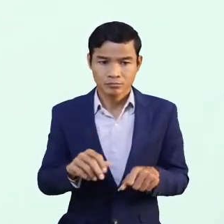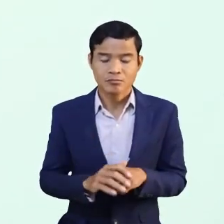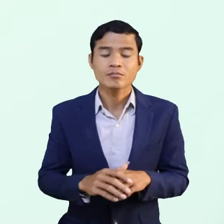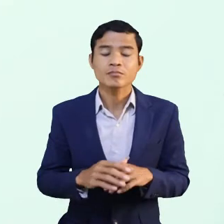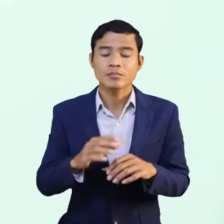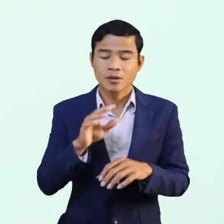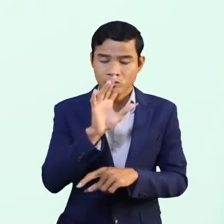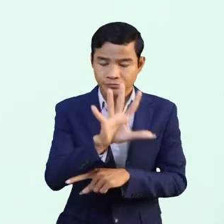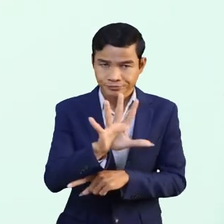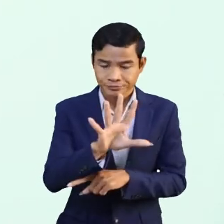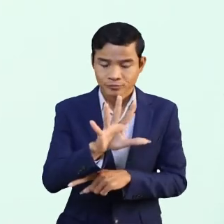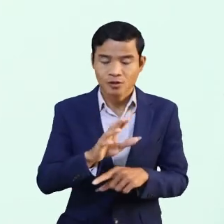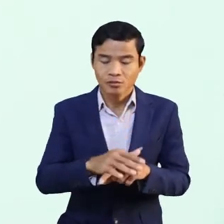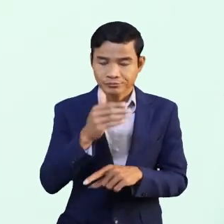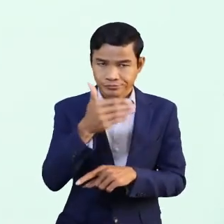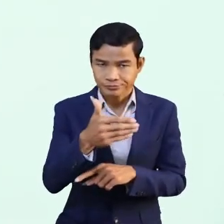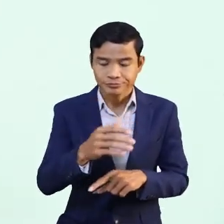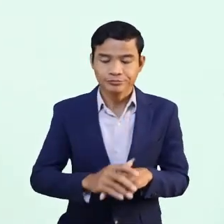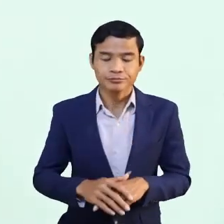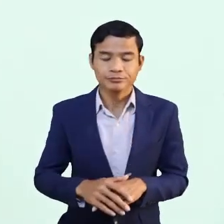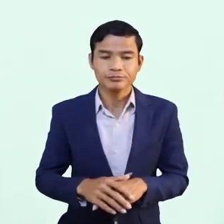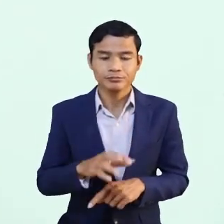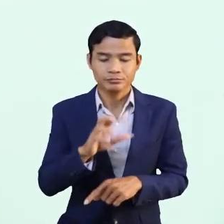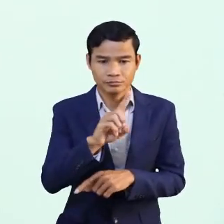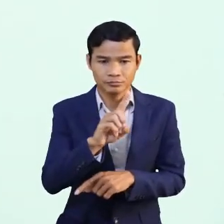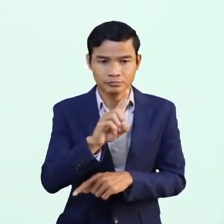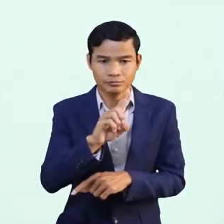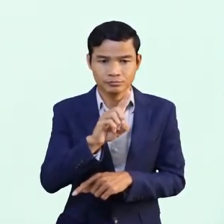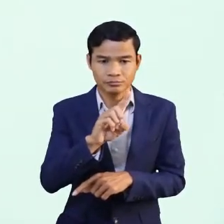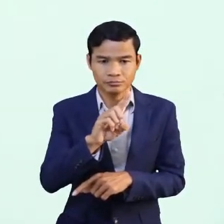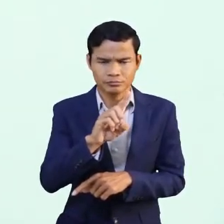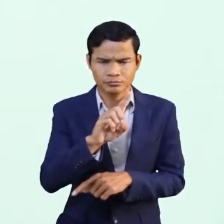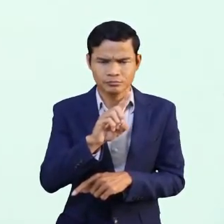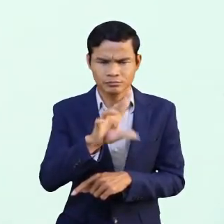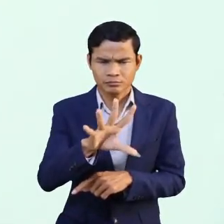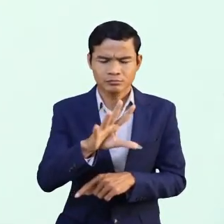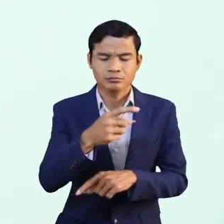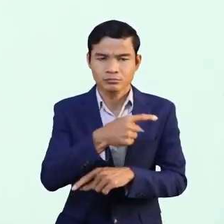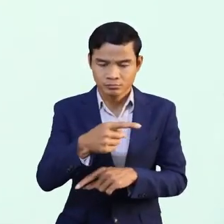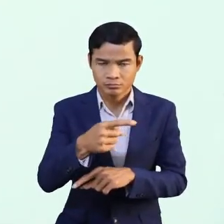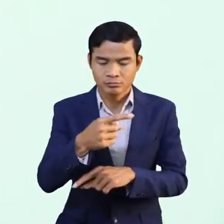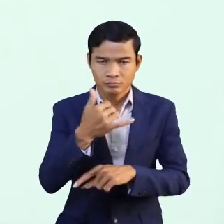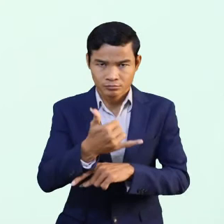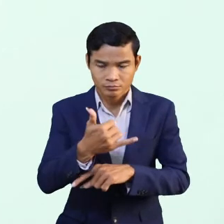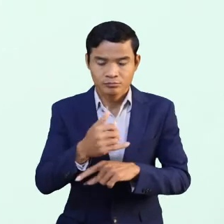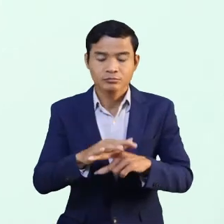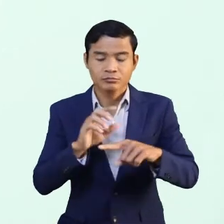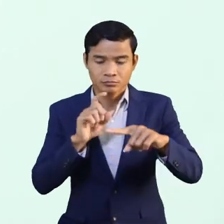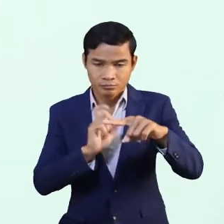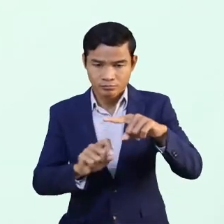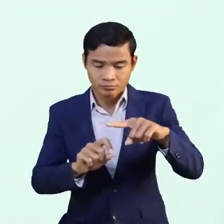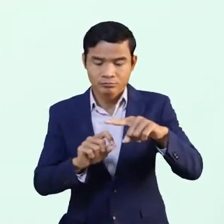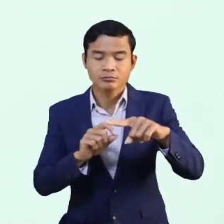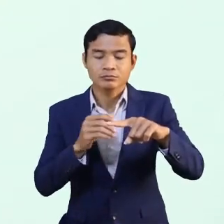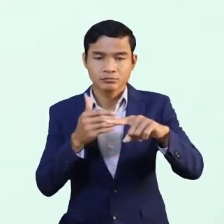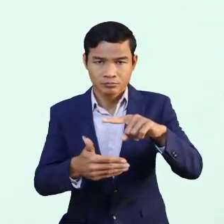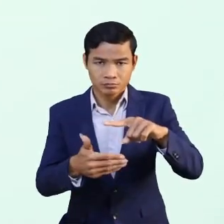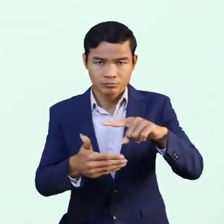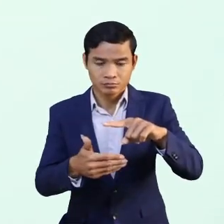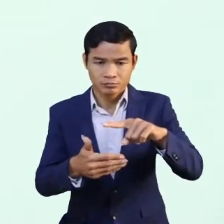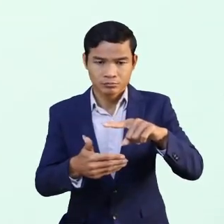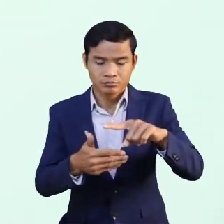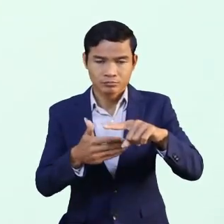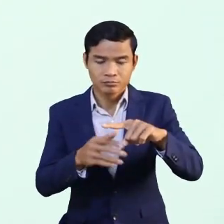7 8 9 10 11 12 13 14 15ចាគឺចំនួន59ចាចំនួន9នេះគឺជាផលដកនៃចា15 16ណាចាអញ្ចឹង